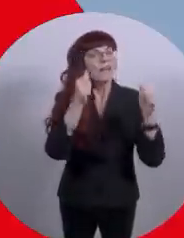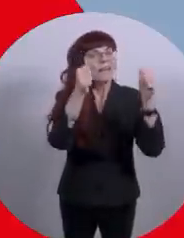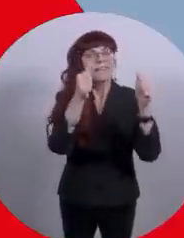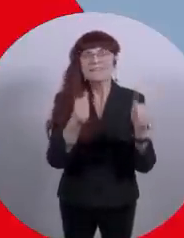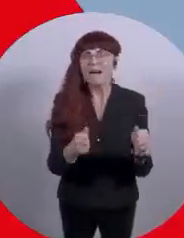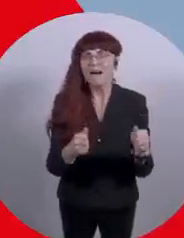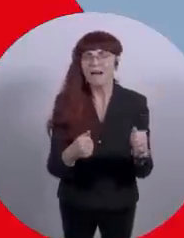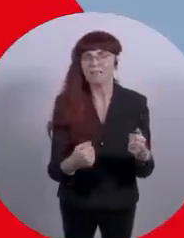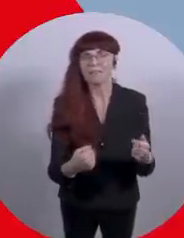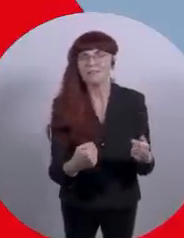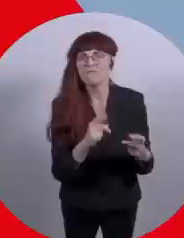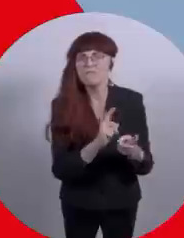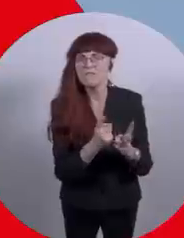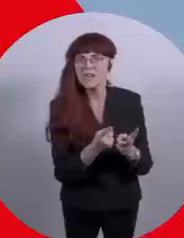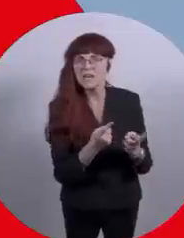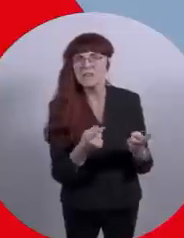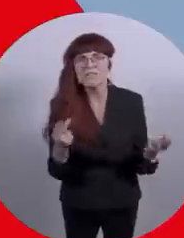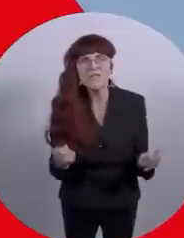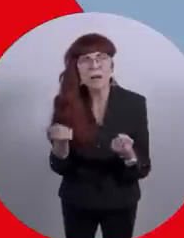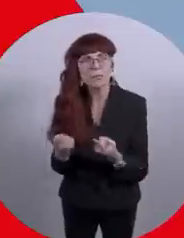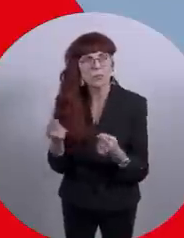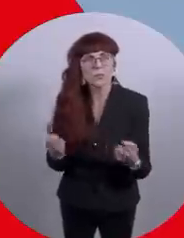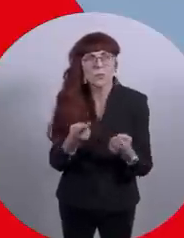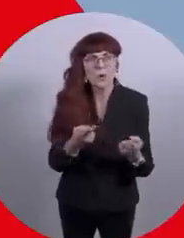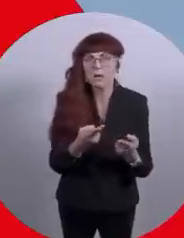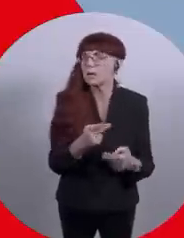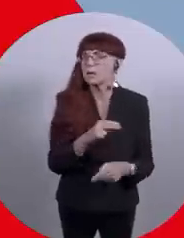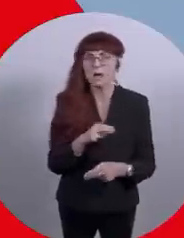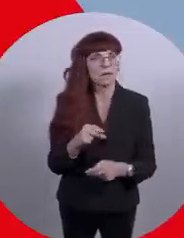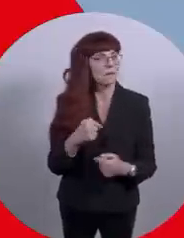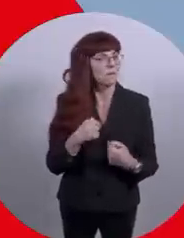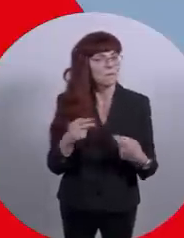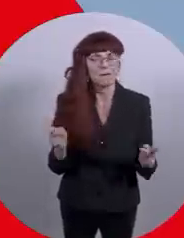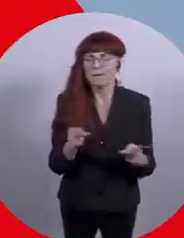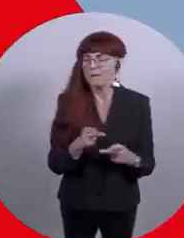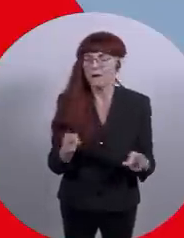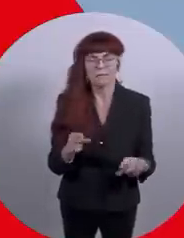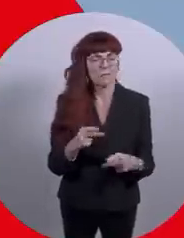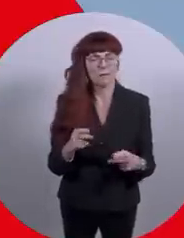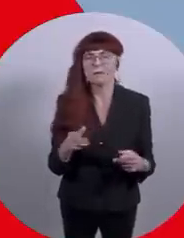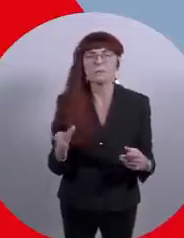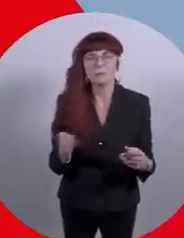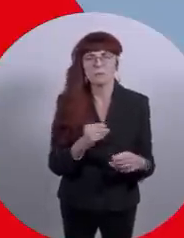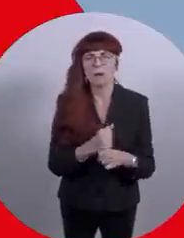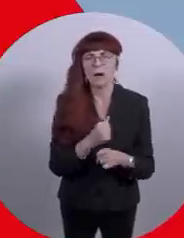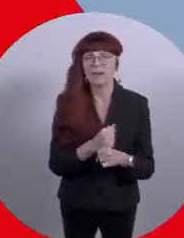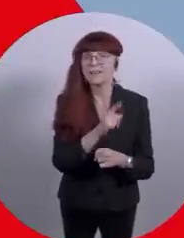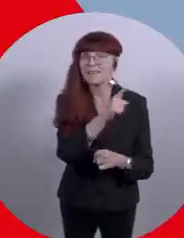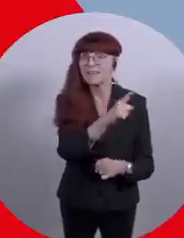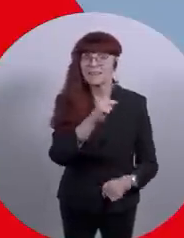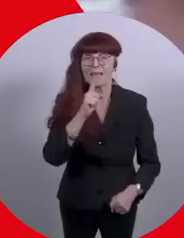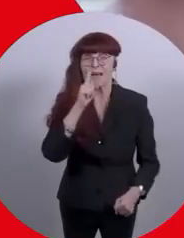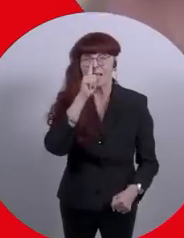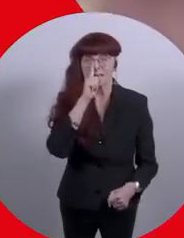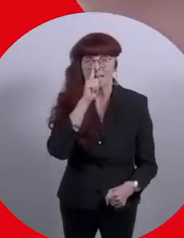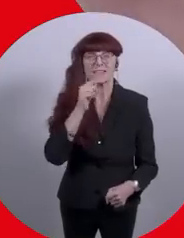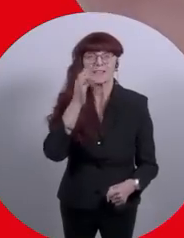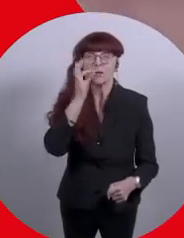geteilt und weil ich ganz einfach nicht mit kann mit dieser sexistischen Haltung